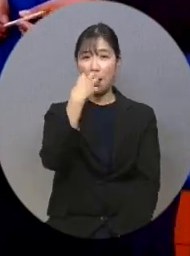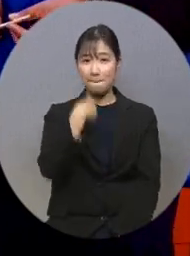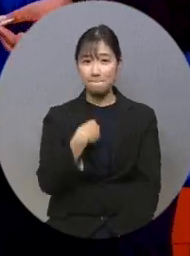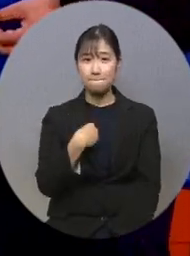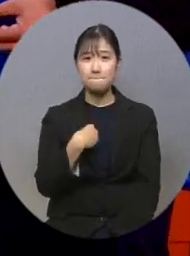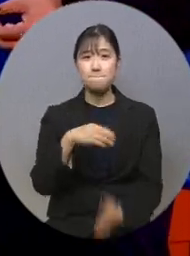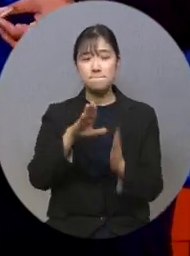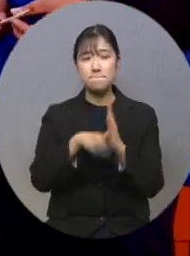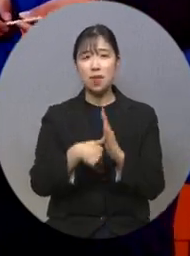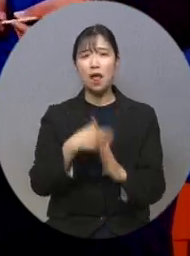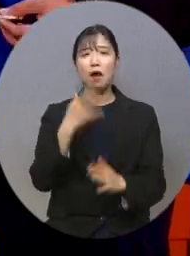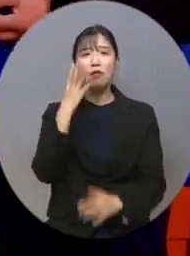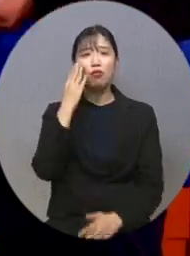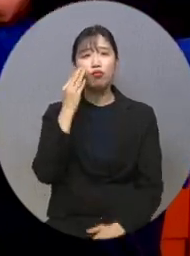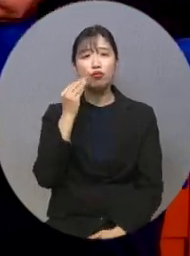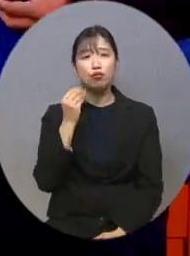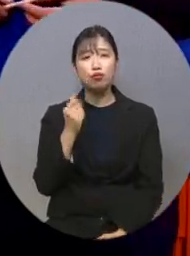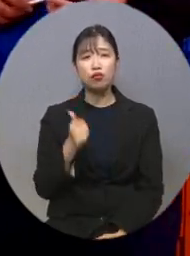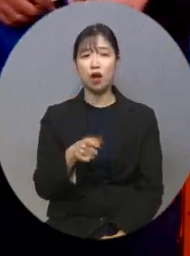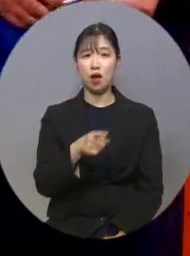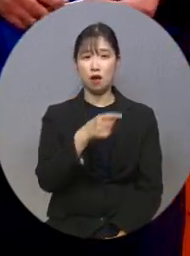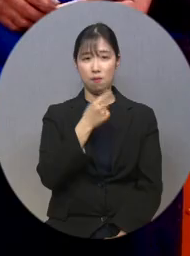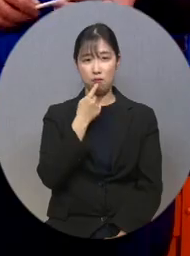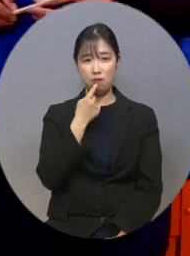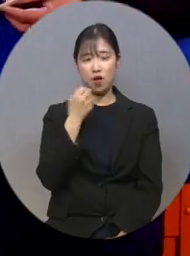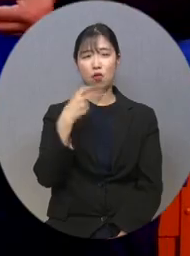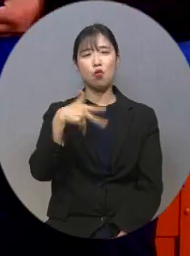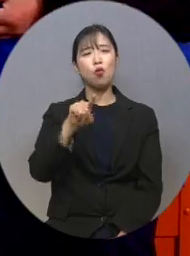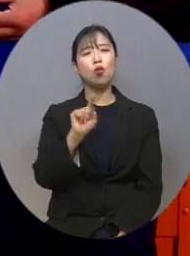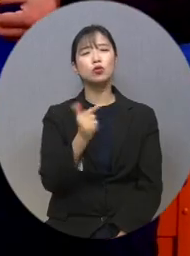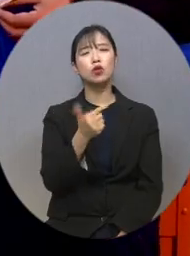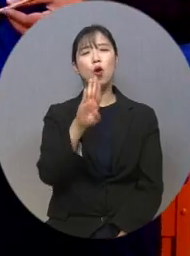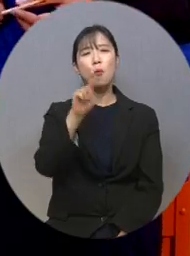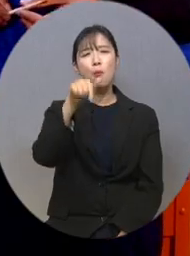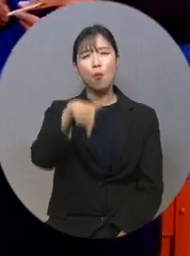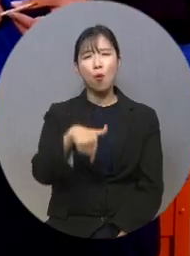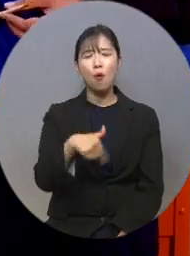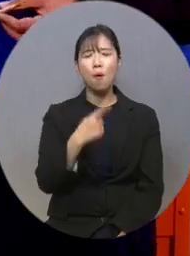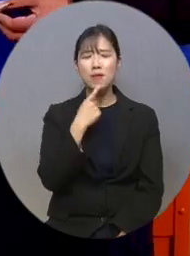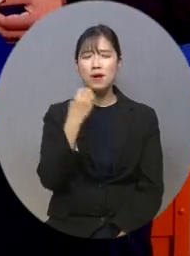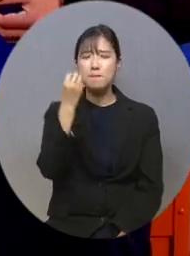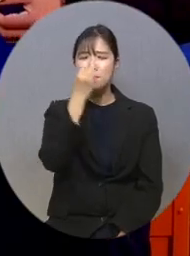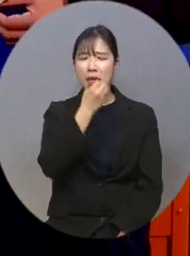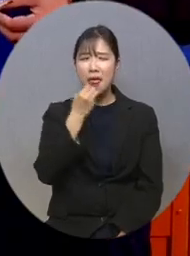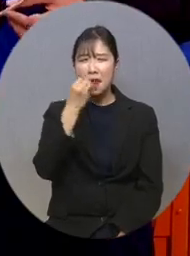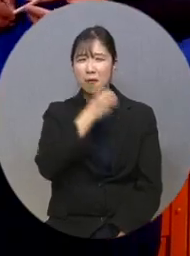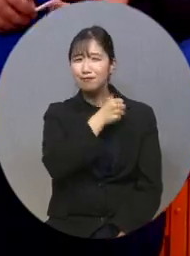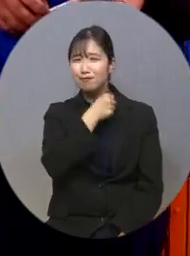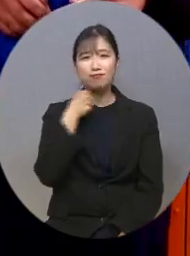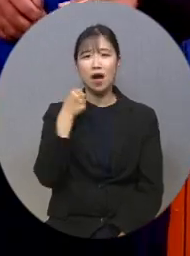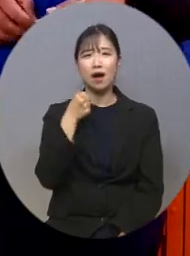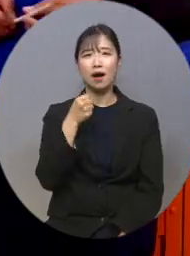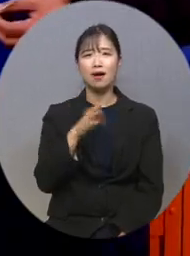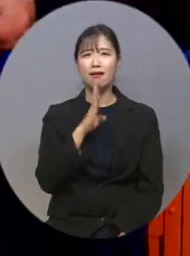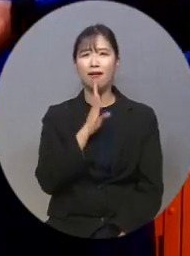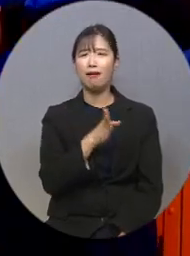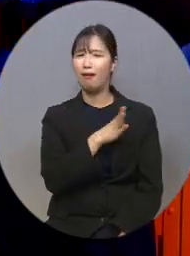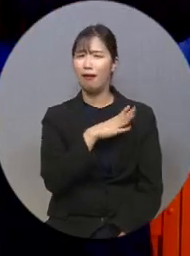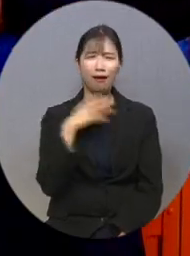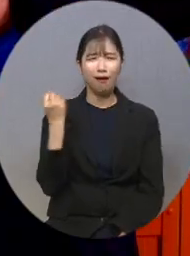때 굉장히 부드러워서 감칠맛 나면서 예. 전복이 약간 씹히고 뒤끝은 아주 매콤한 그 급소를